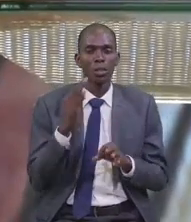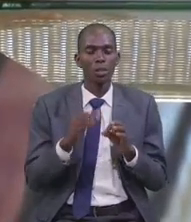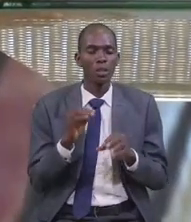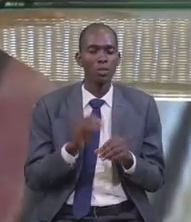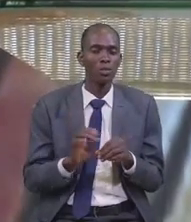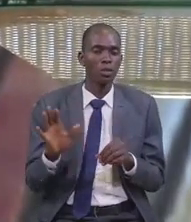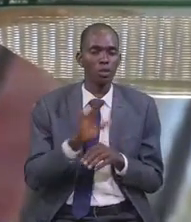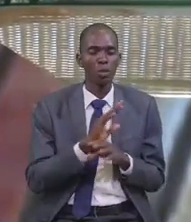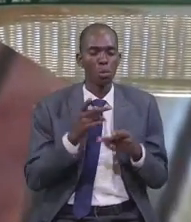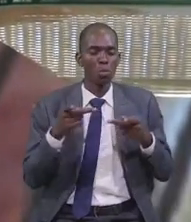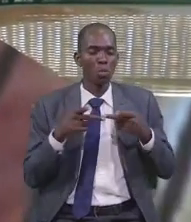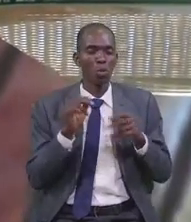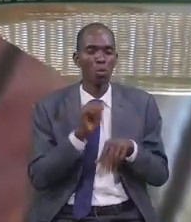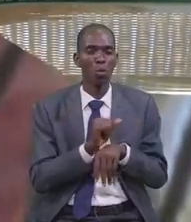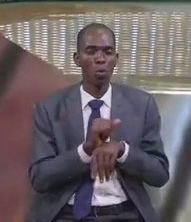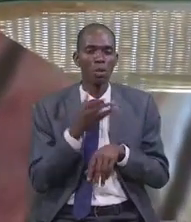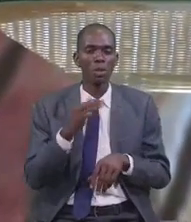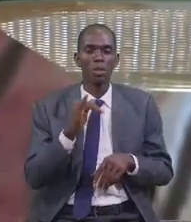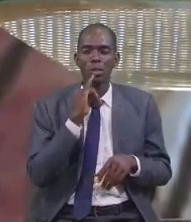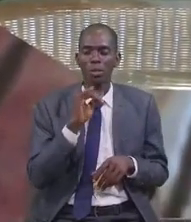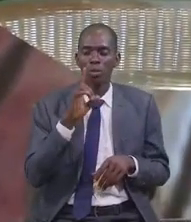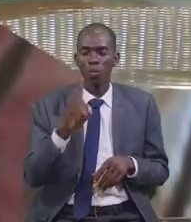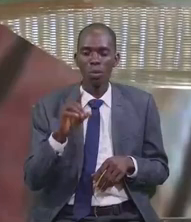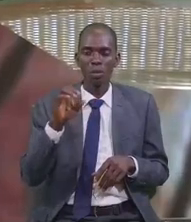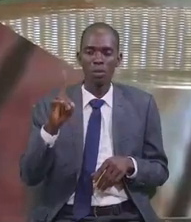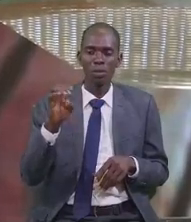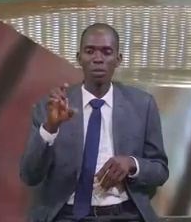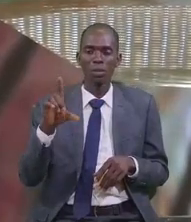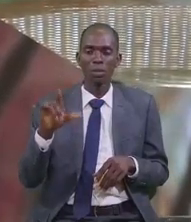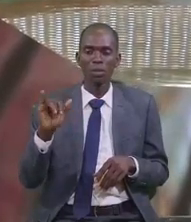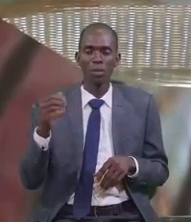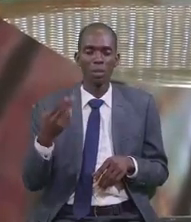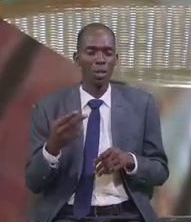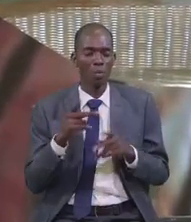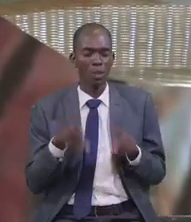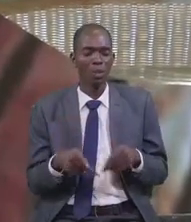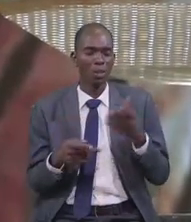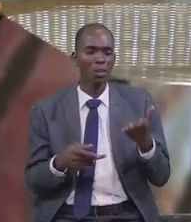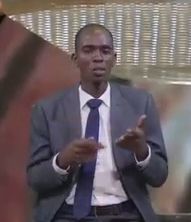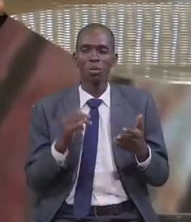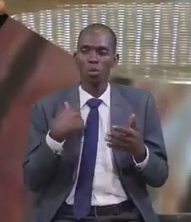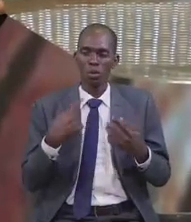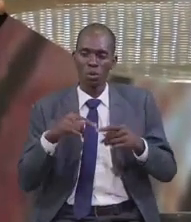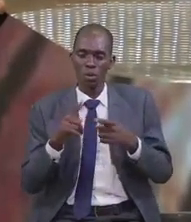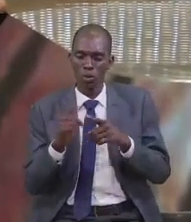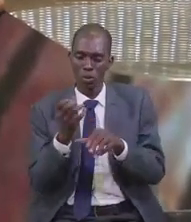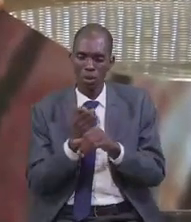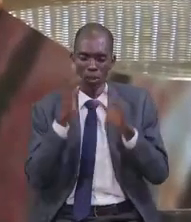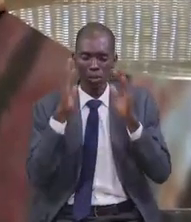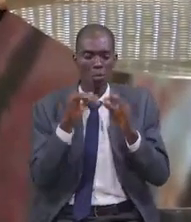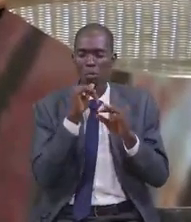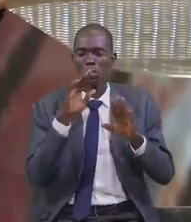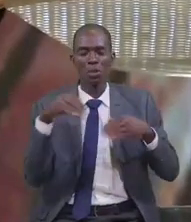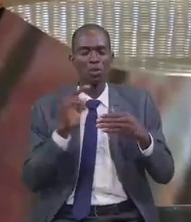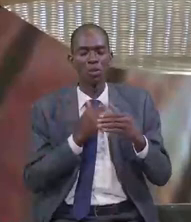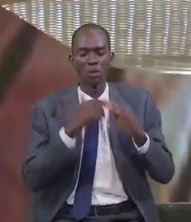une chose, si tu es, il y a eu Delila dans ton bureau, qui veut ton attention, il ne veut pas nous donner son attention, la vie